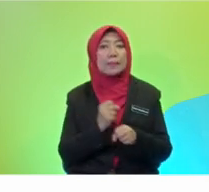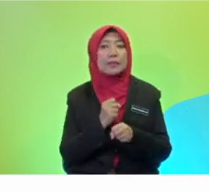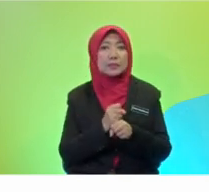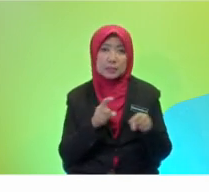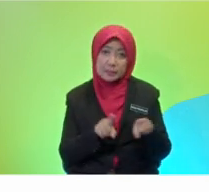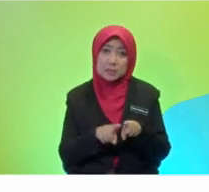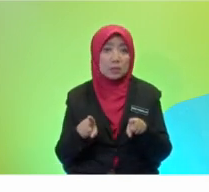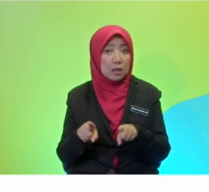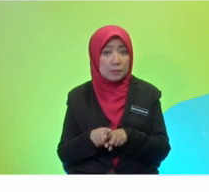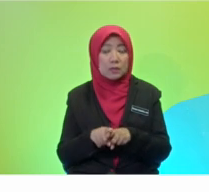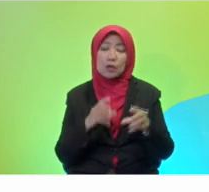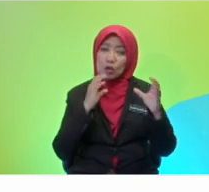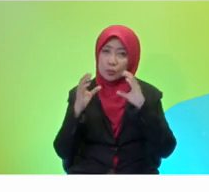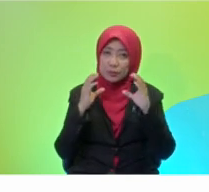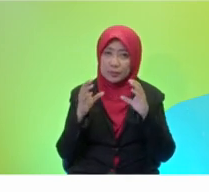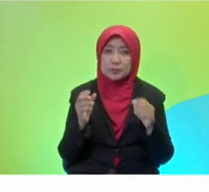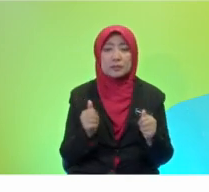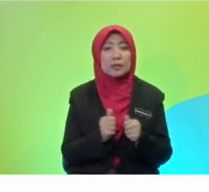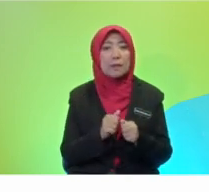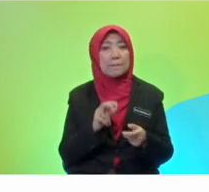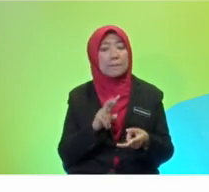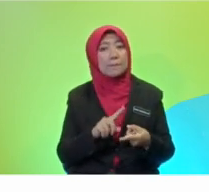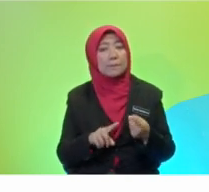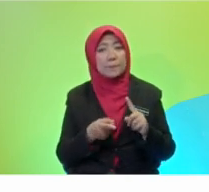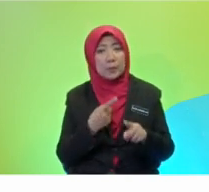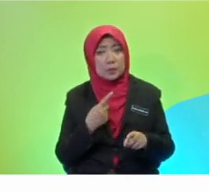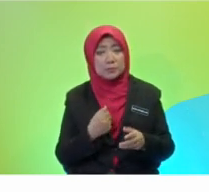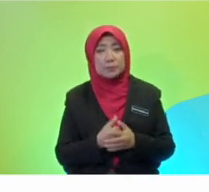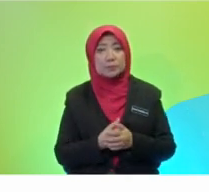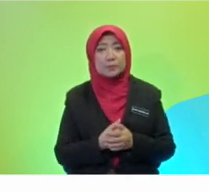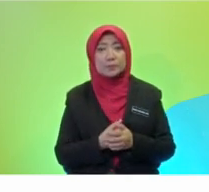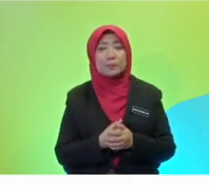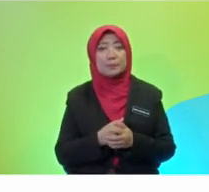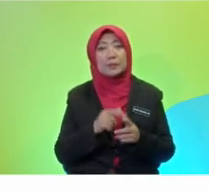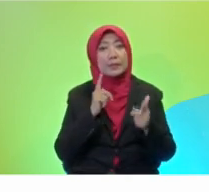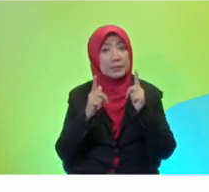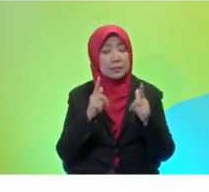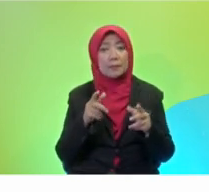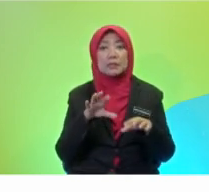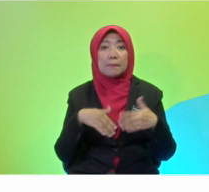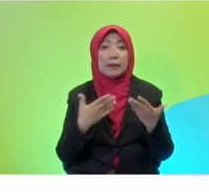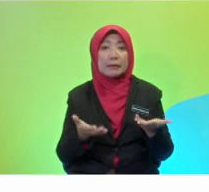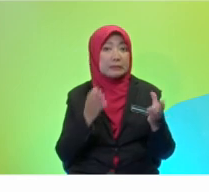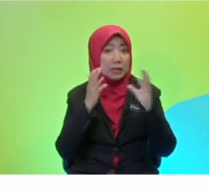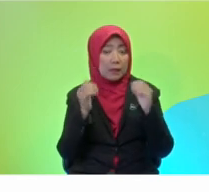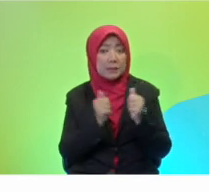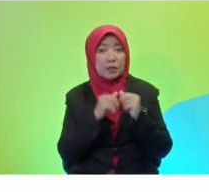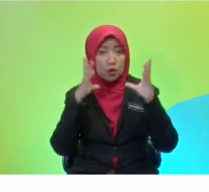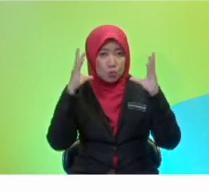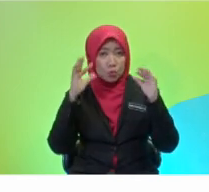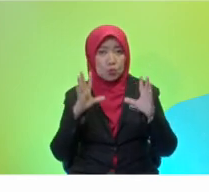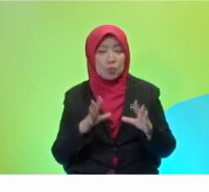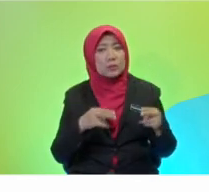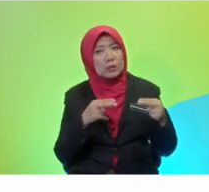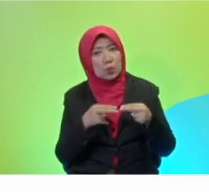murid komunikasi antara murid mana kali lisan murid akan berkomunikasi dengan guru dengan neraka-nerkan sebaya